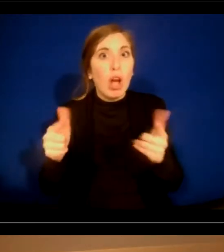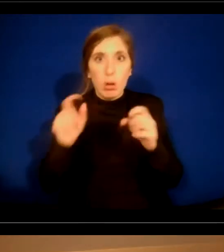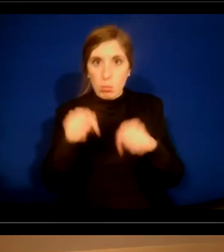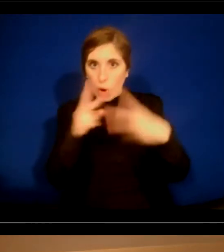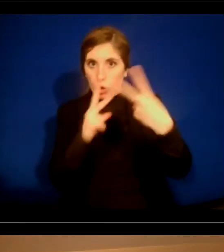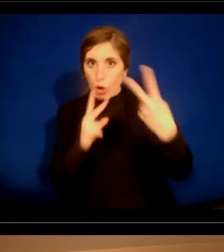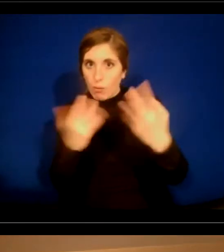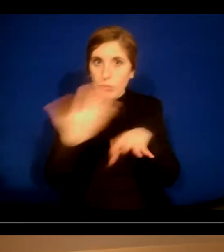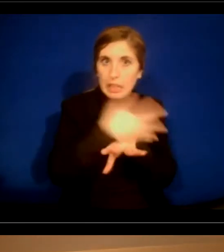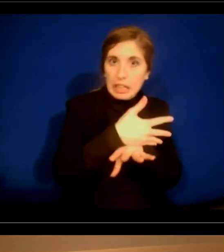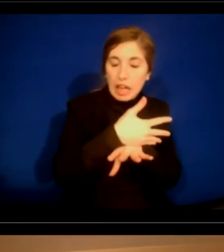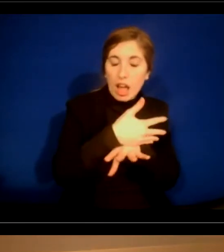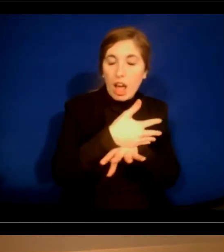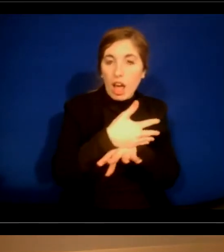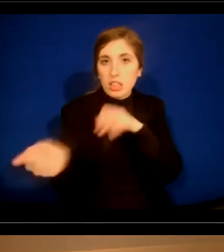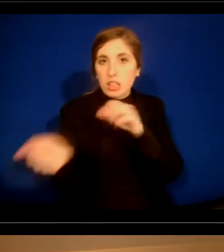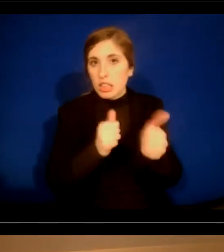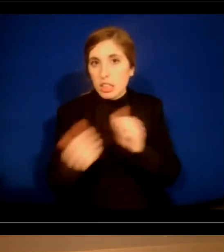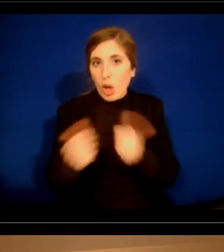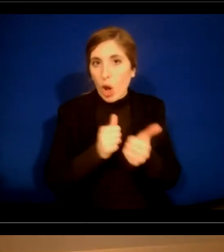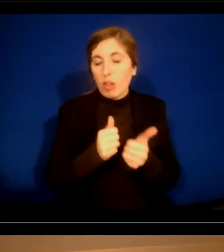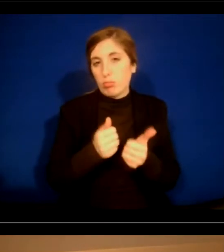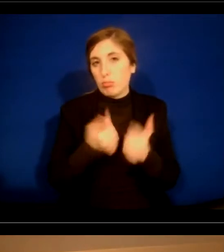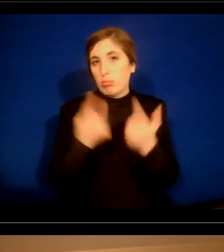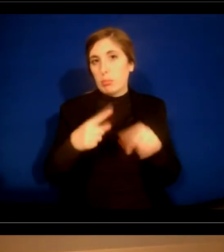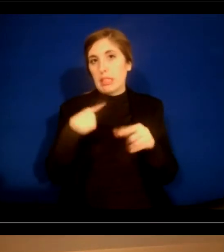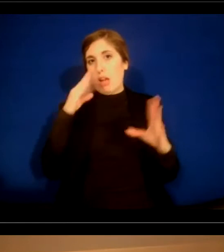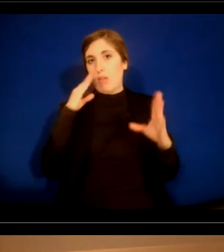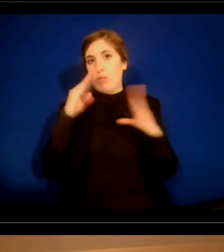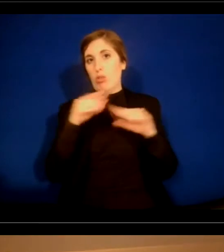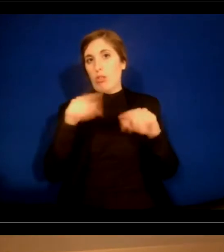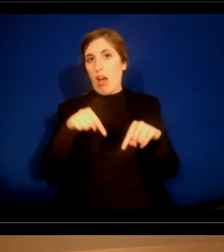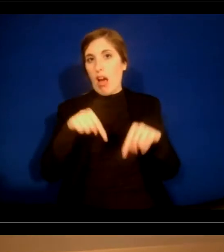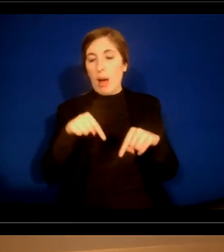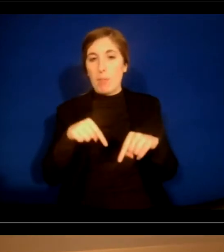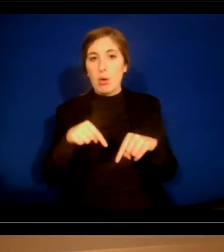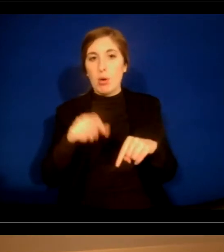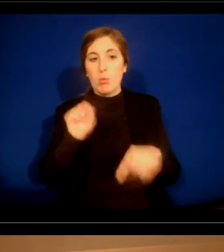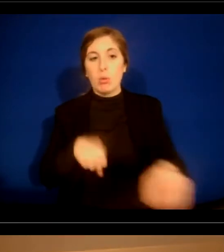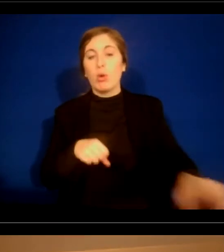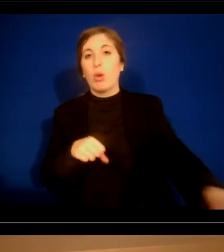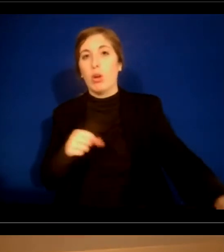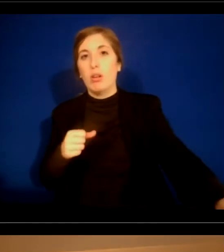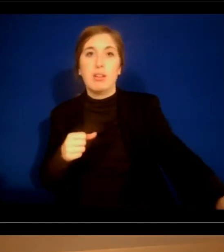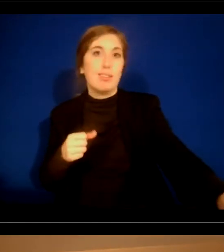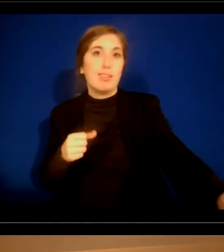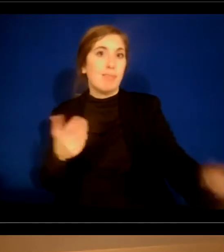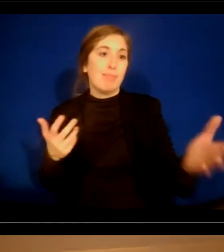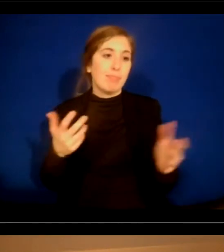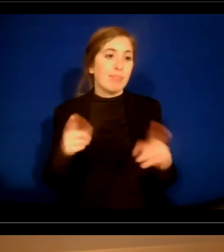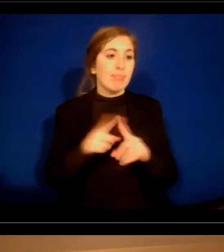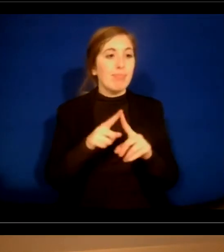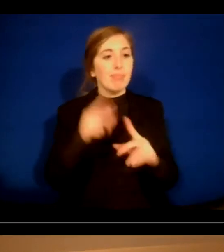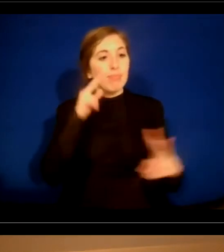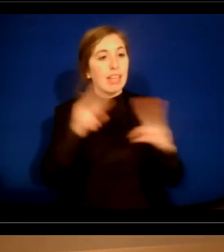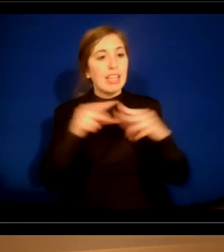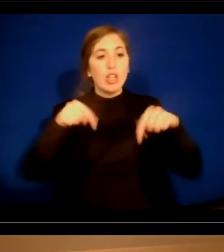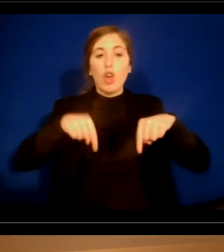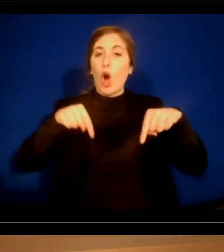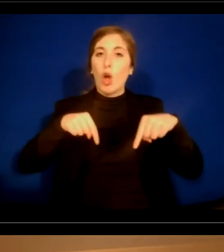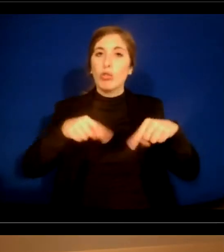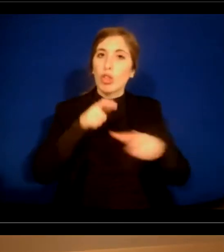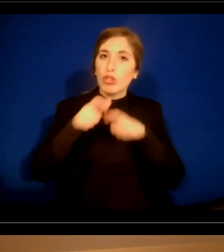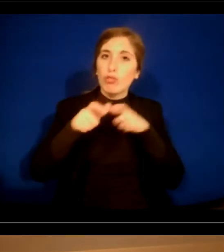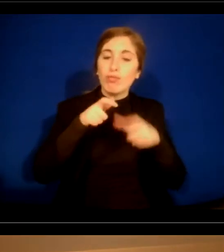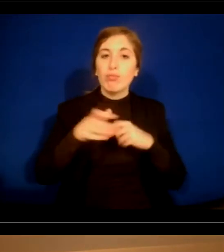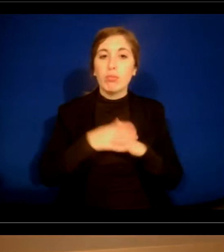vediamo di parlarne anche durante insomma, questo incontro. Non so, Davide,